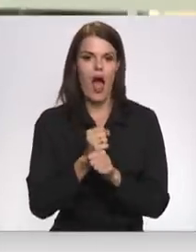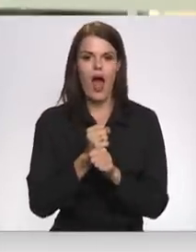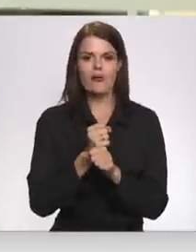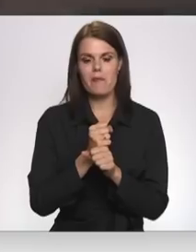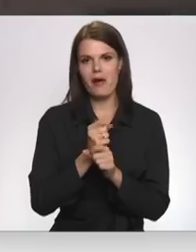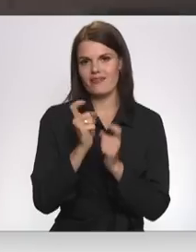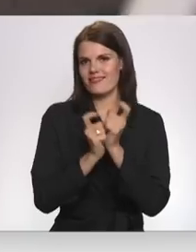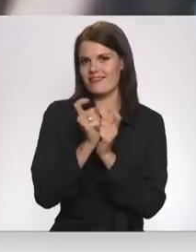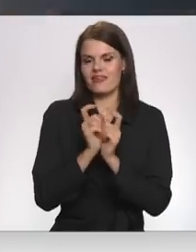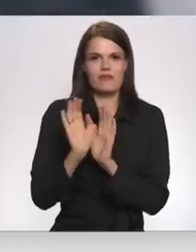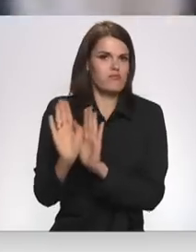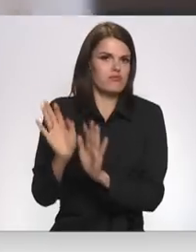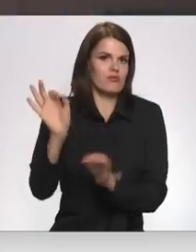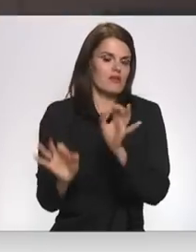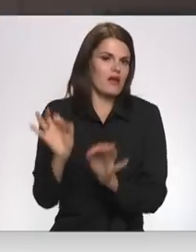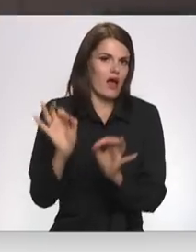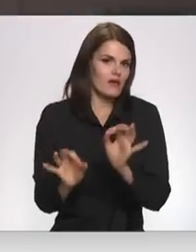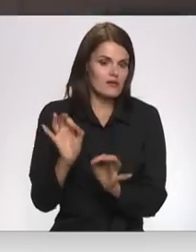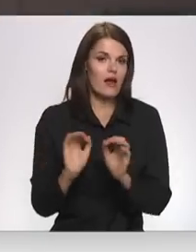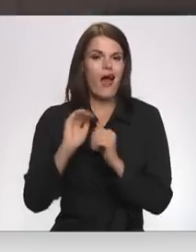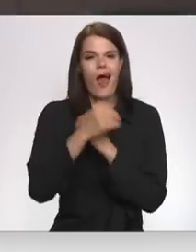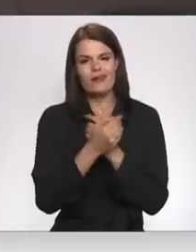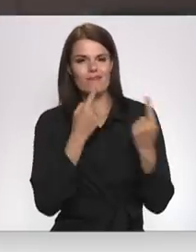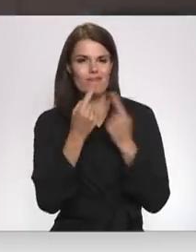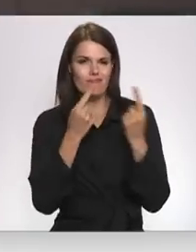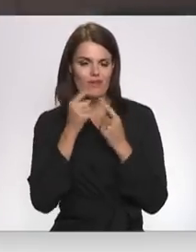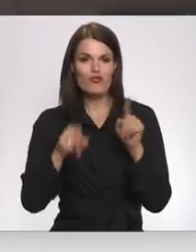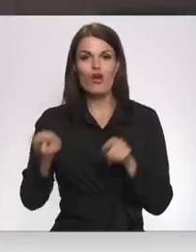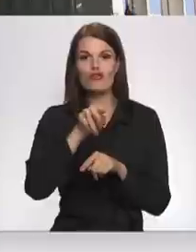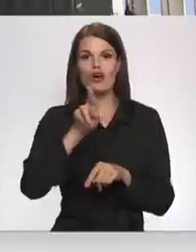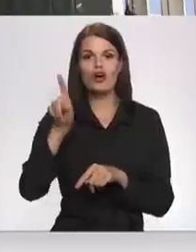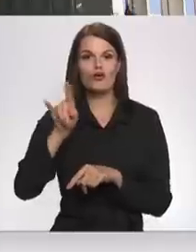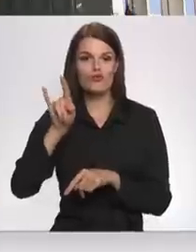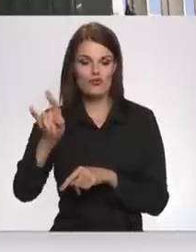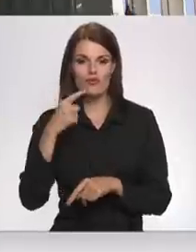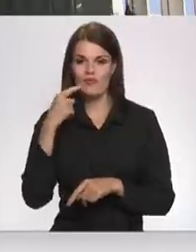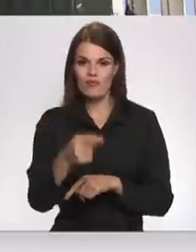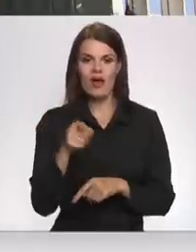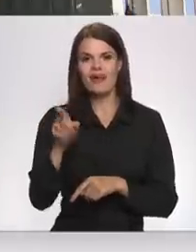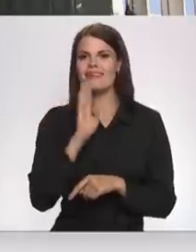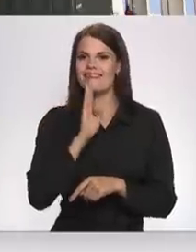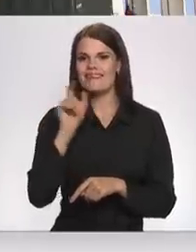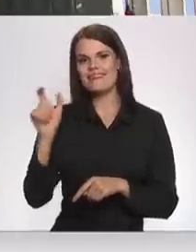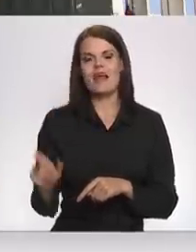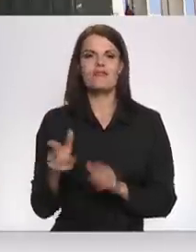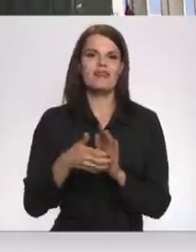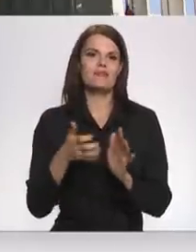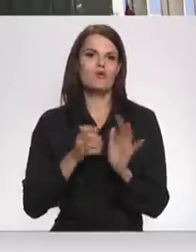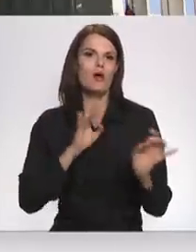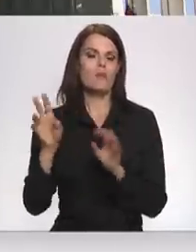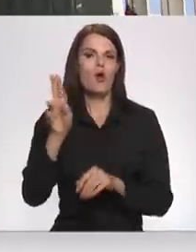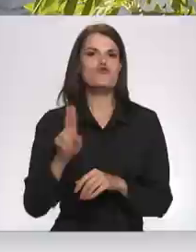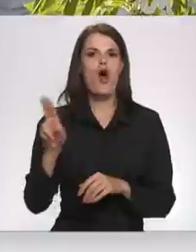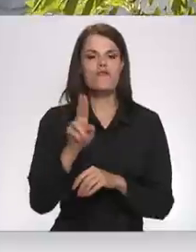tiesas sēdē. Aizkadra sarunās atsevišķi RSU pārstāvi pauda viedokli, ka Purviņa tiesvedība izmanto savā kampaņā, jo